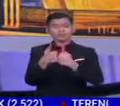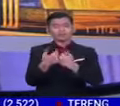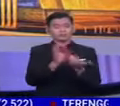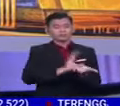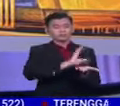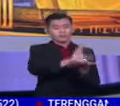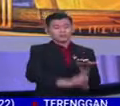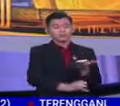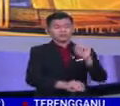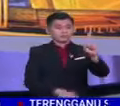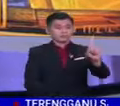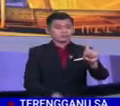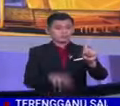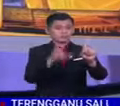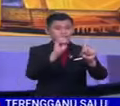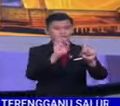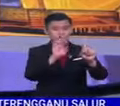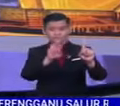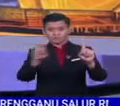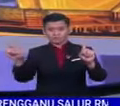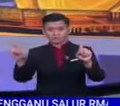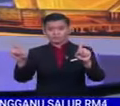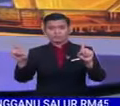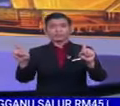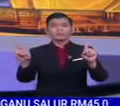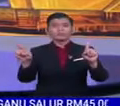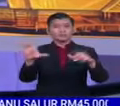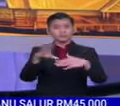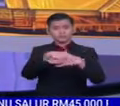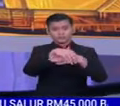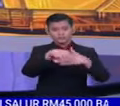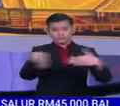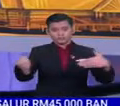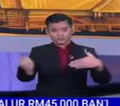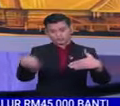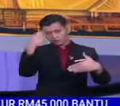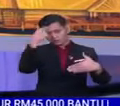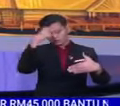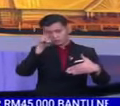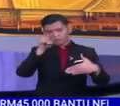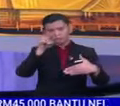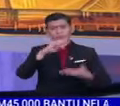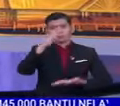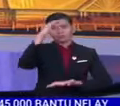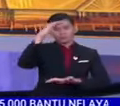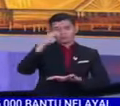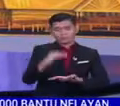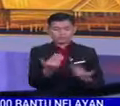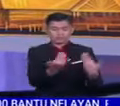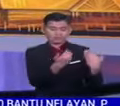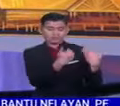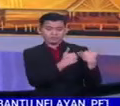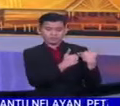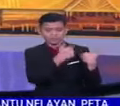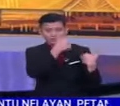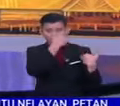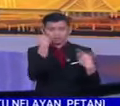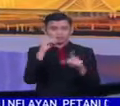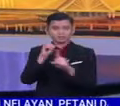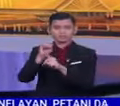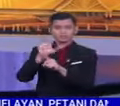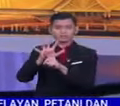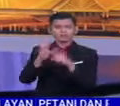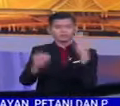100.000 Ringgit tahun ini dalam usaha meringankan beban pemain-pemain Indah Sri yang terjejas akibat penerbit komik